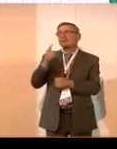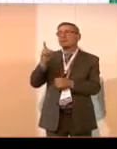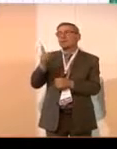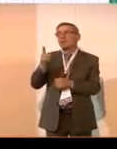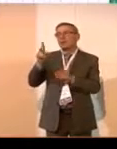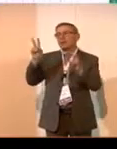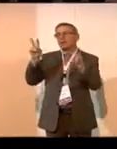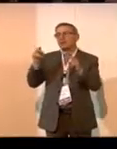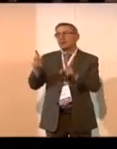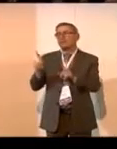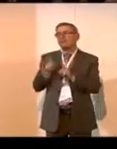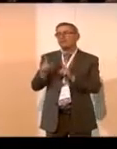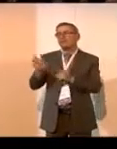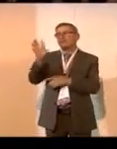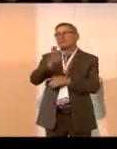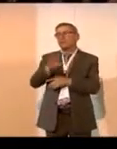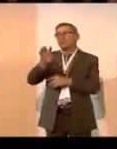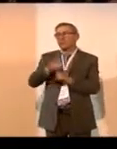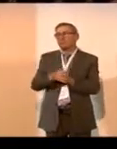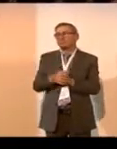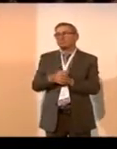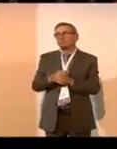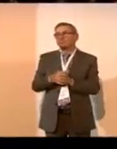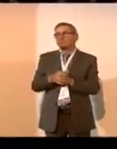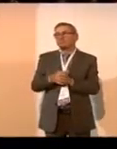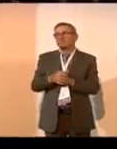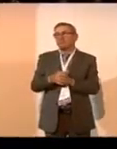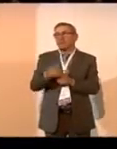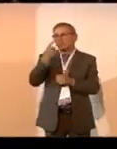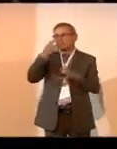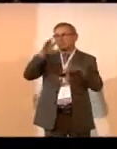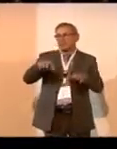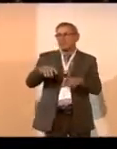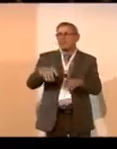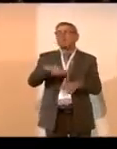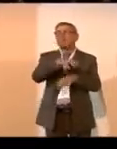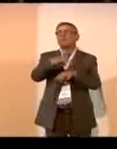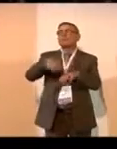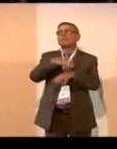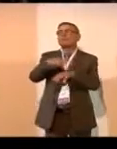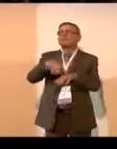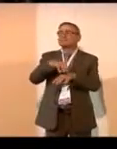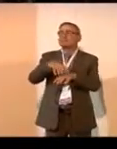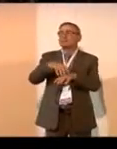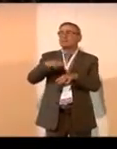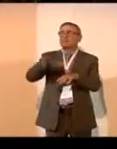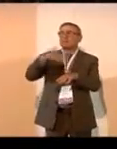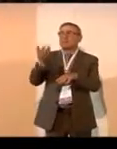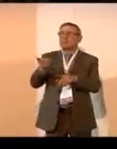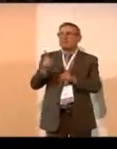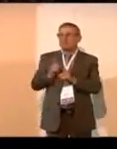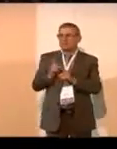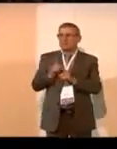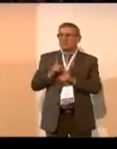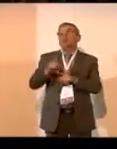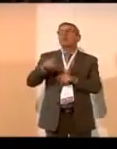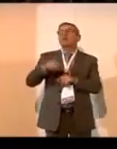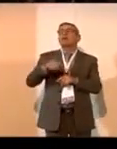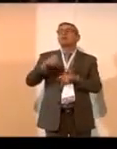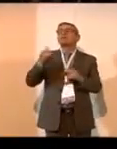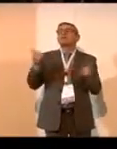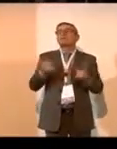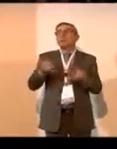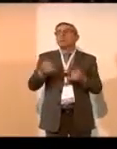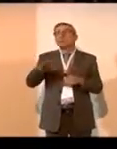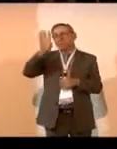europea. A novembre ci sarà una riunione dei ministri degli esteri e della difesa, a dicembre ci sarà quella dei capi di Stato e di Governo, e vi posso